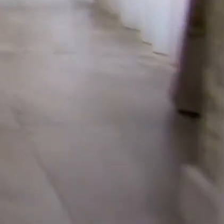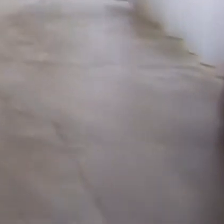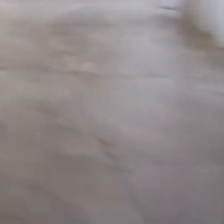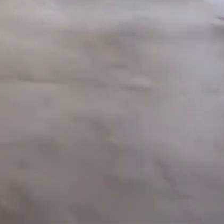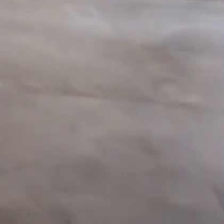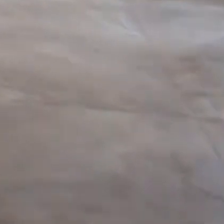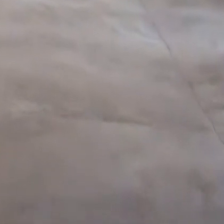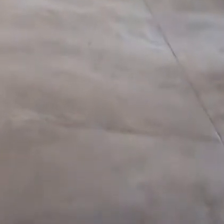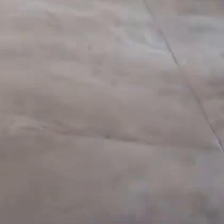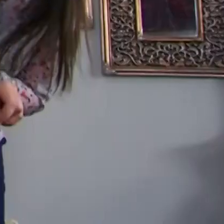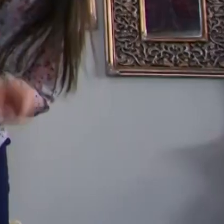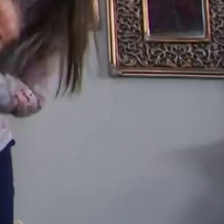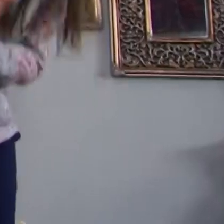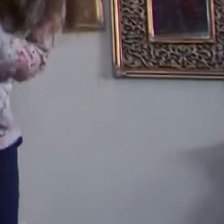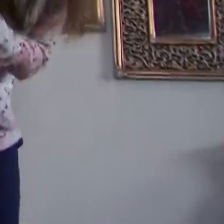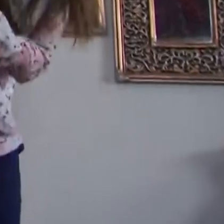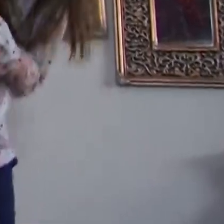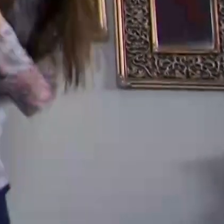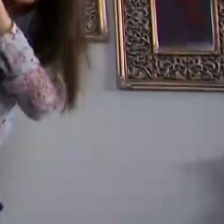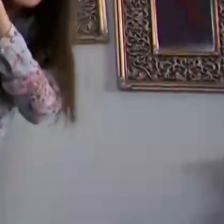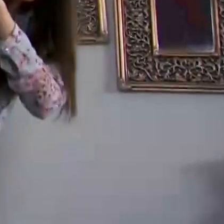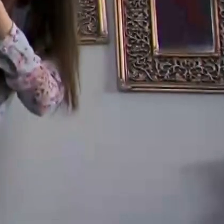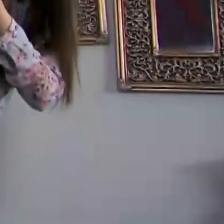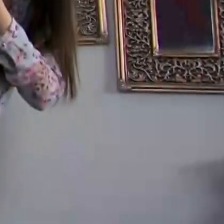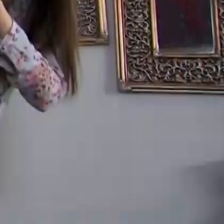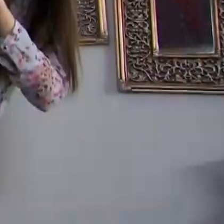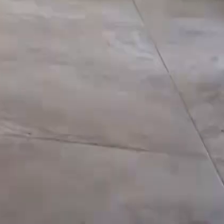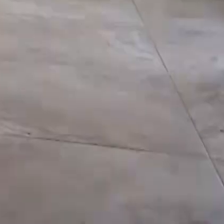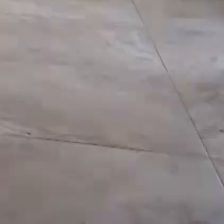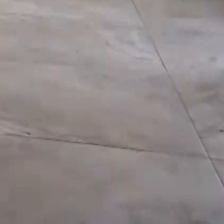Junior Kemal suratında örümcek adam maskesiyle mutfaktan kafasını uzattı.